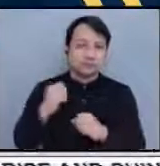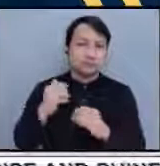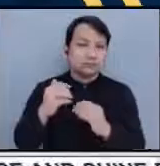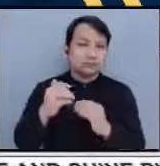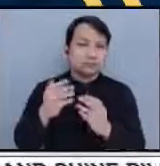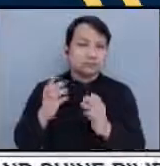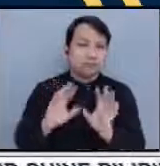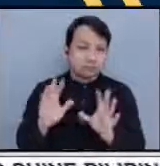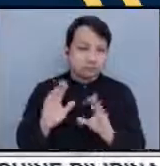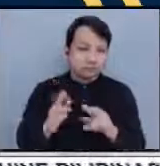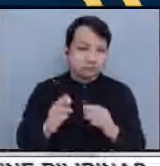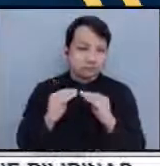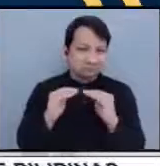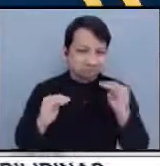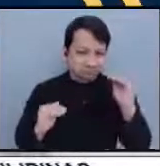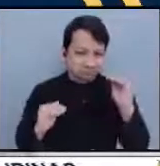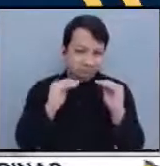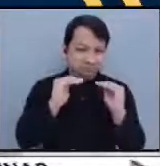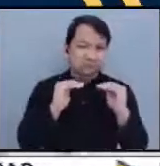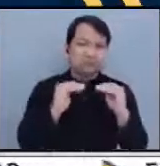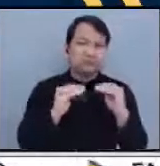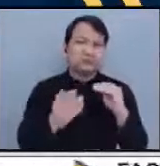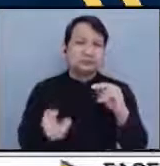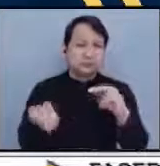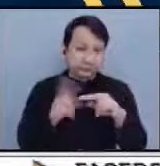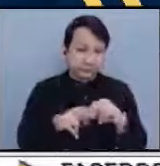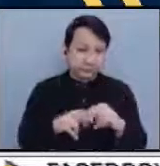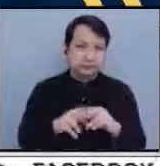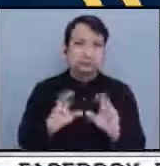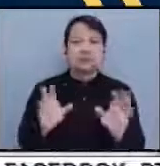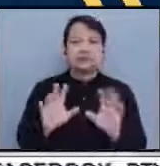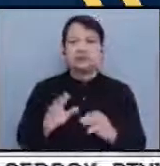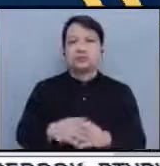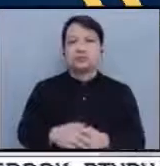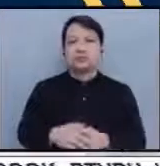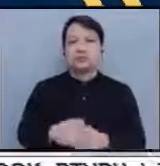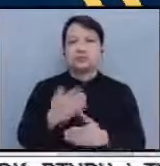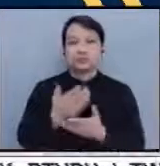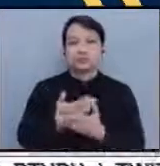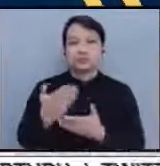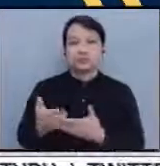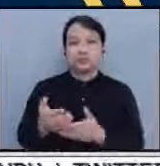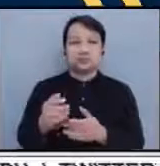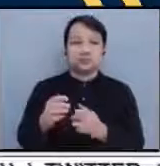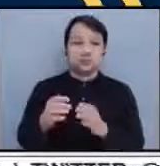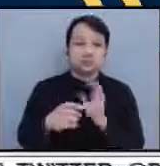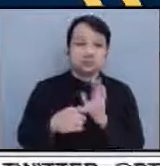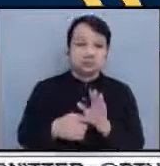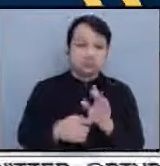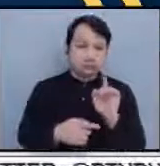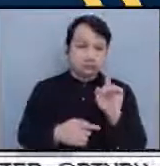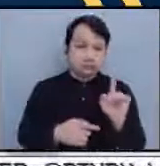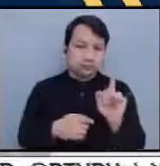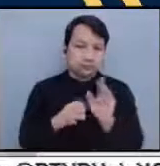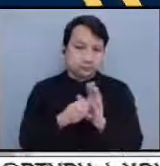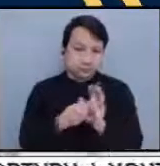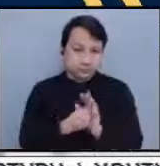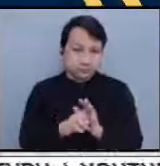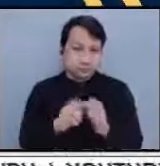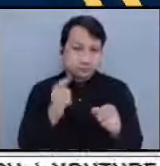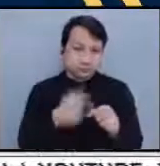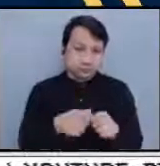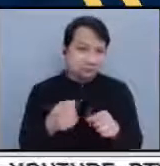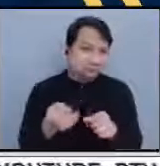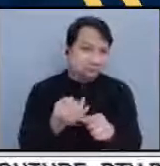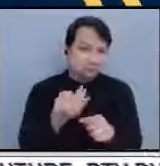naman ipapatong nila todo doon sa bilihin nila. Kunyari, sa isang jeep, ang laman doon siguro